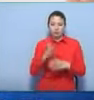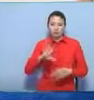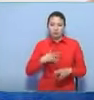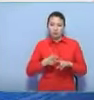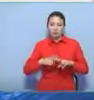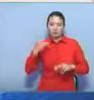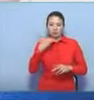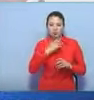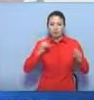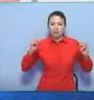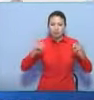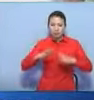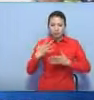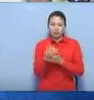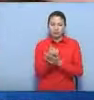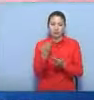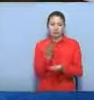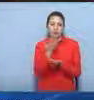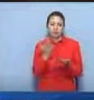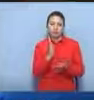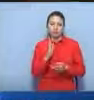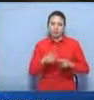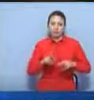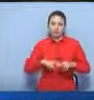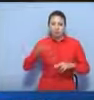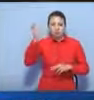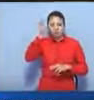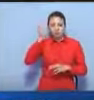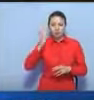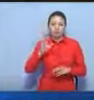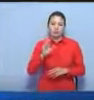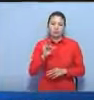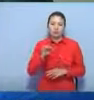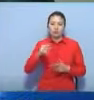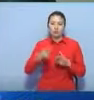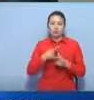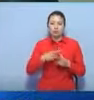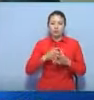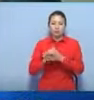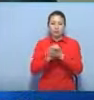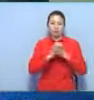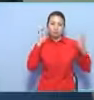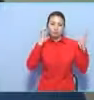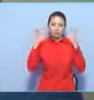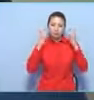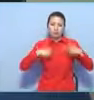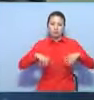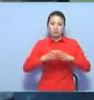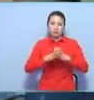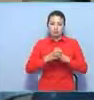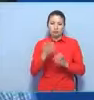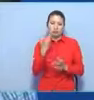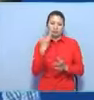көтерген жүк жеңіл. Апаттан аман қалғандарға қамқорлық танытуда академик Абдымұса Қуатбеков атындағы Халықтар достығы университетінің ұжымы да